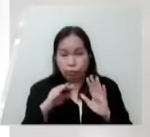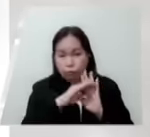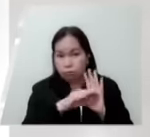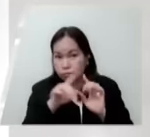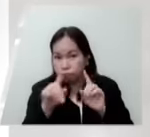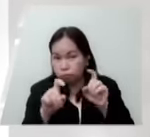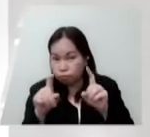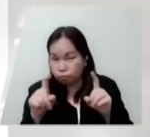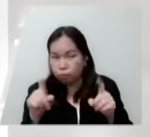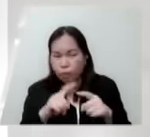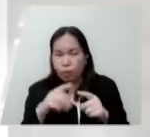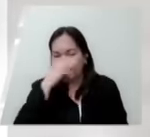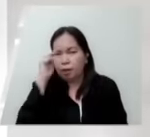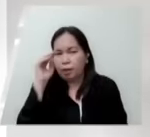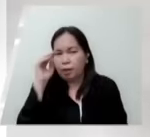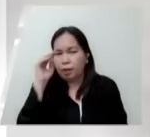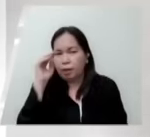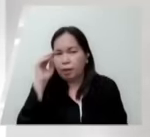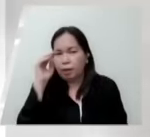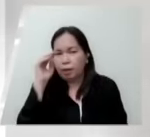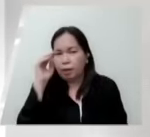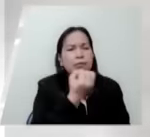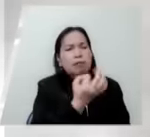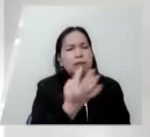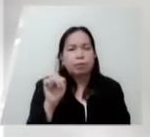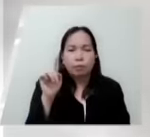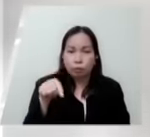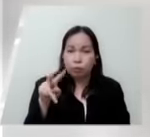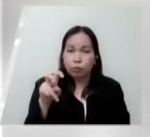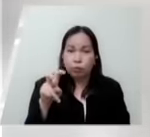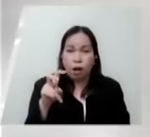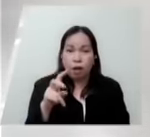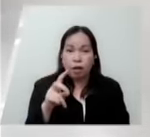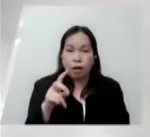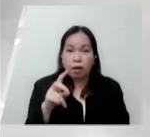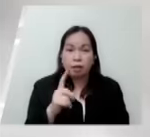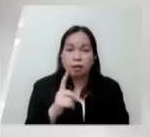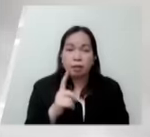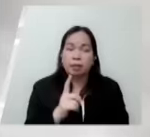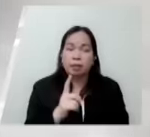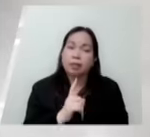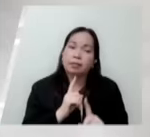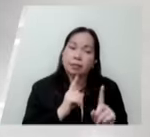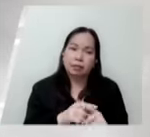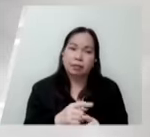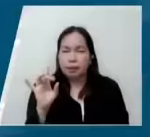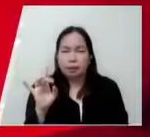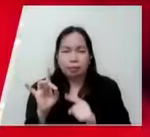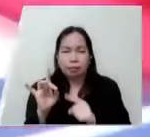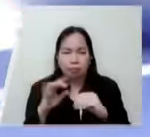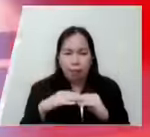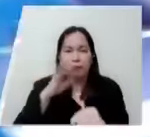14 sa 1,200 na respondent, 18 taong gulang pataas.